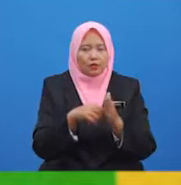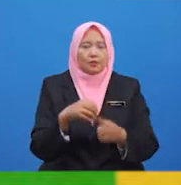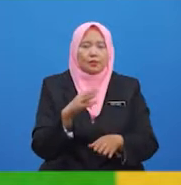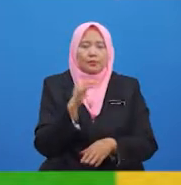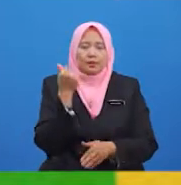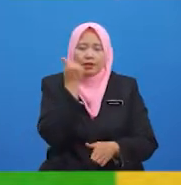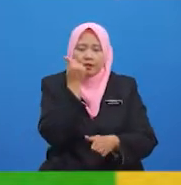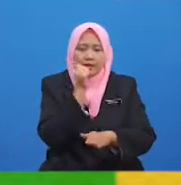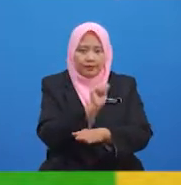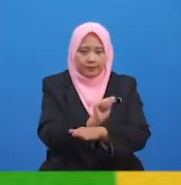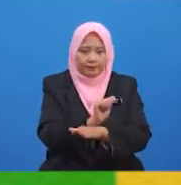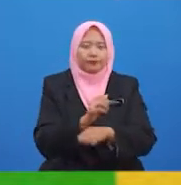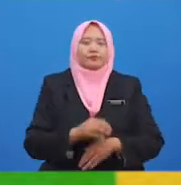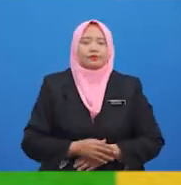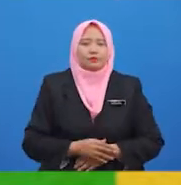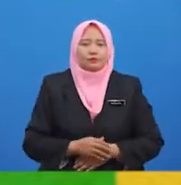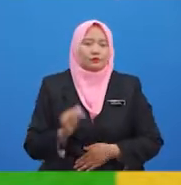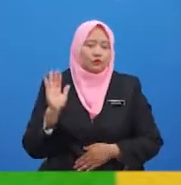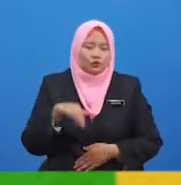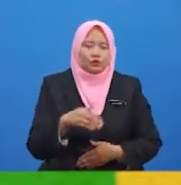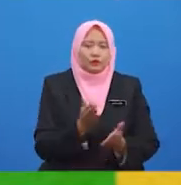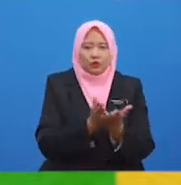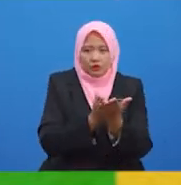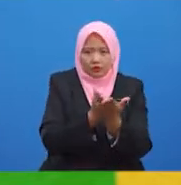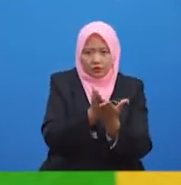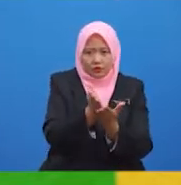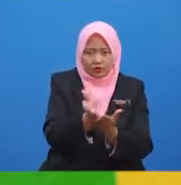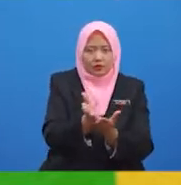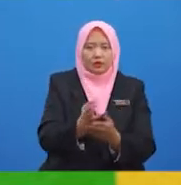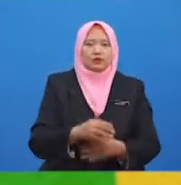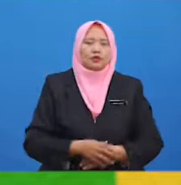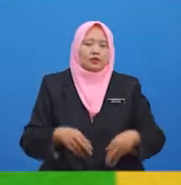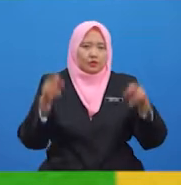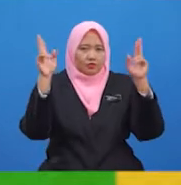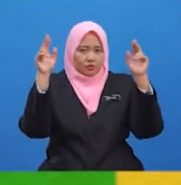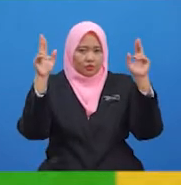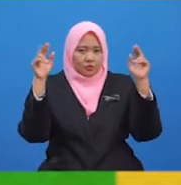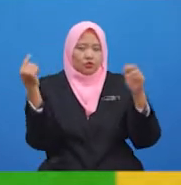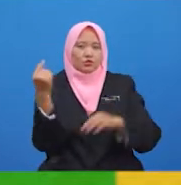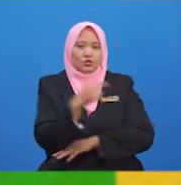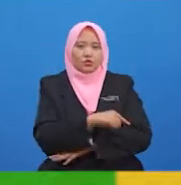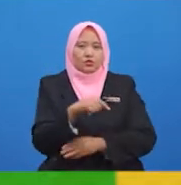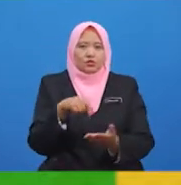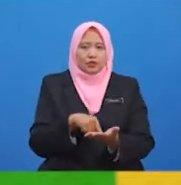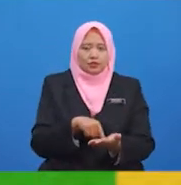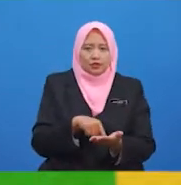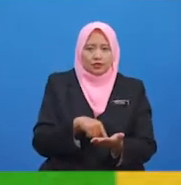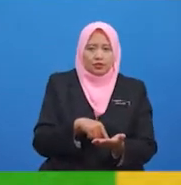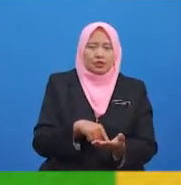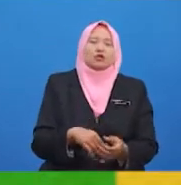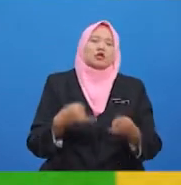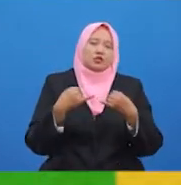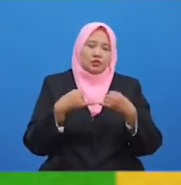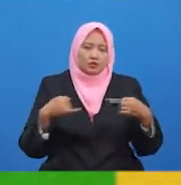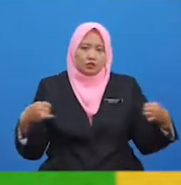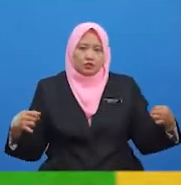Murid-murid, mari kita teruskan topik pembelajaran kita pada hari ini, iaitu jenis